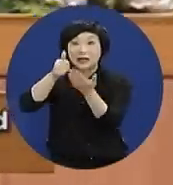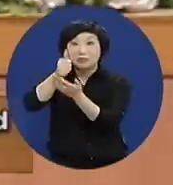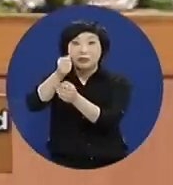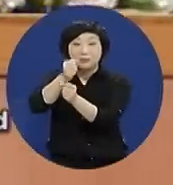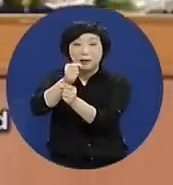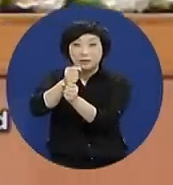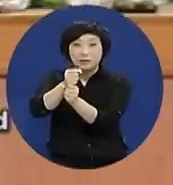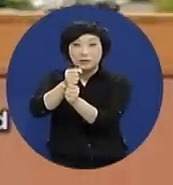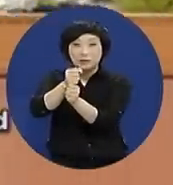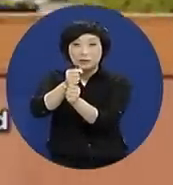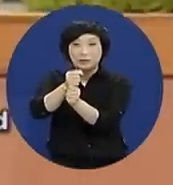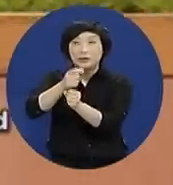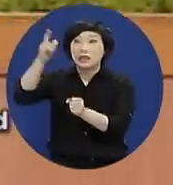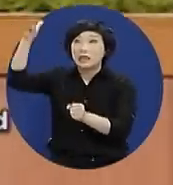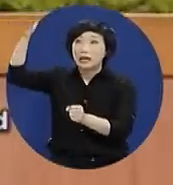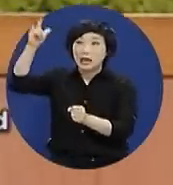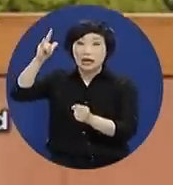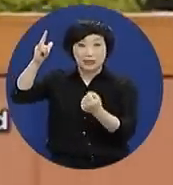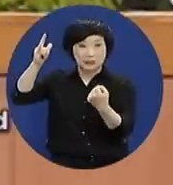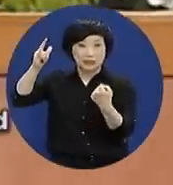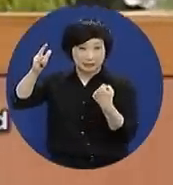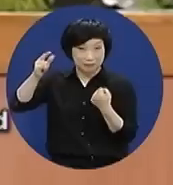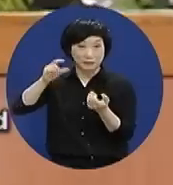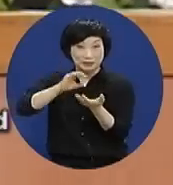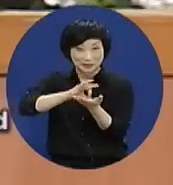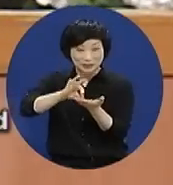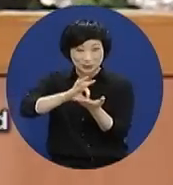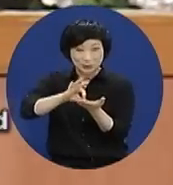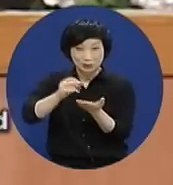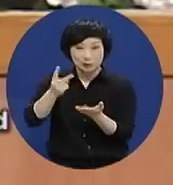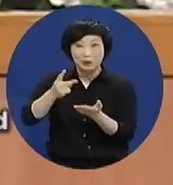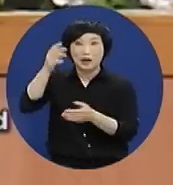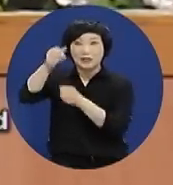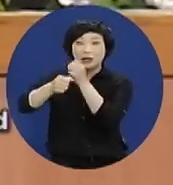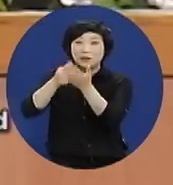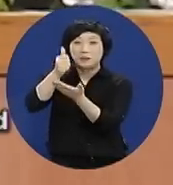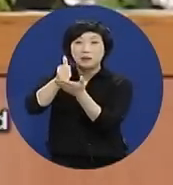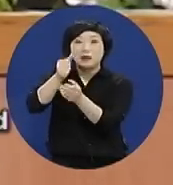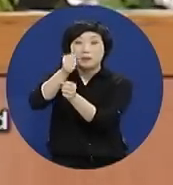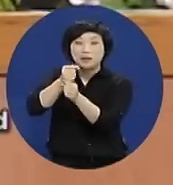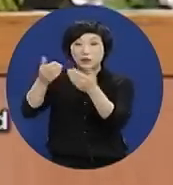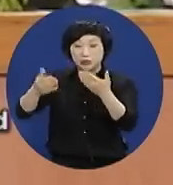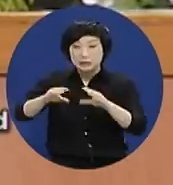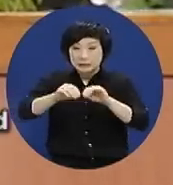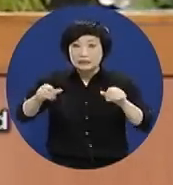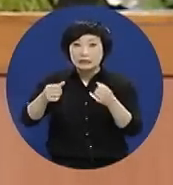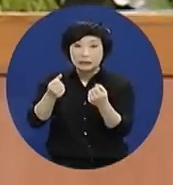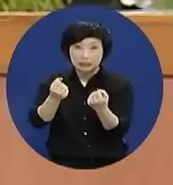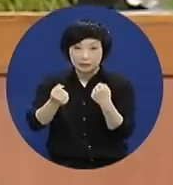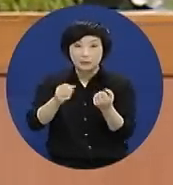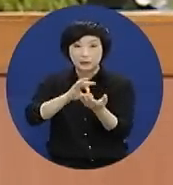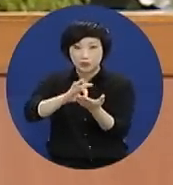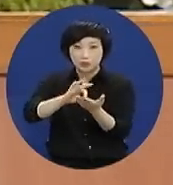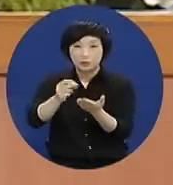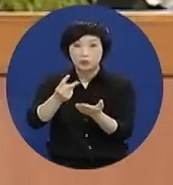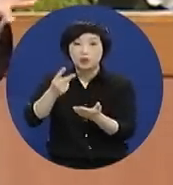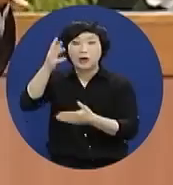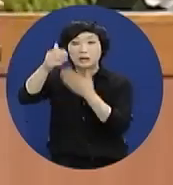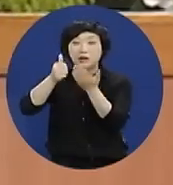作られたもの太陽のエネルギー土のエネルギー